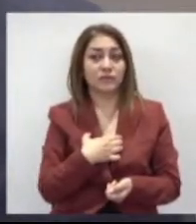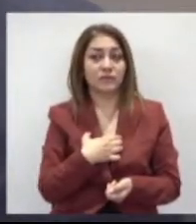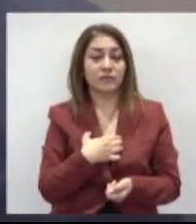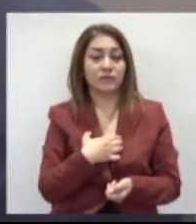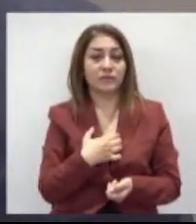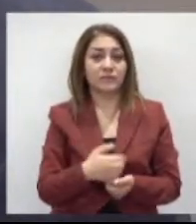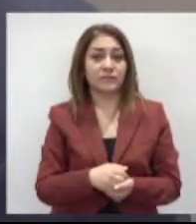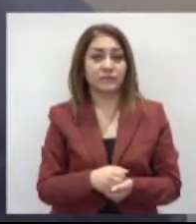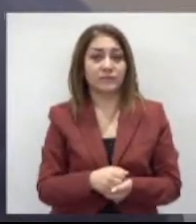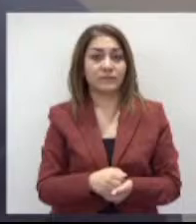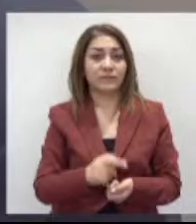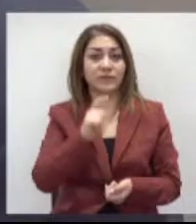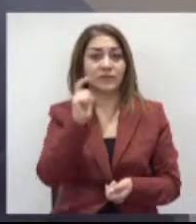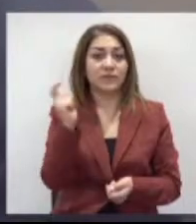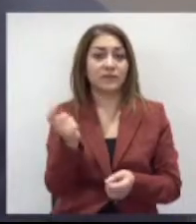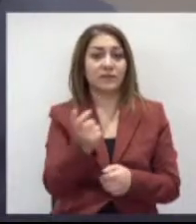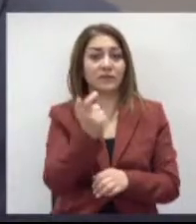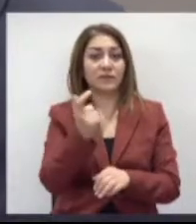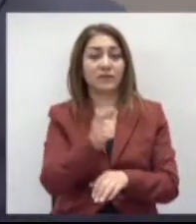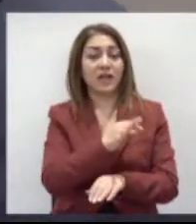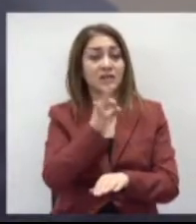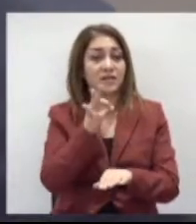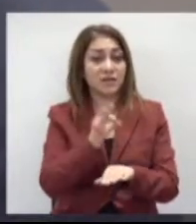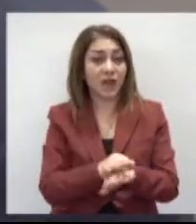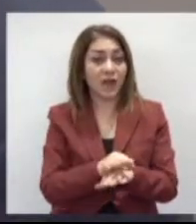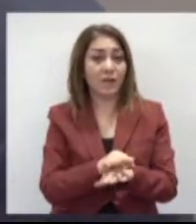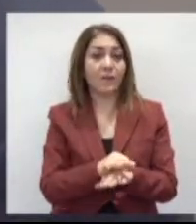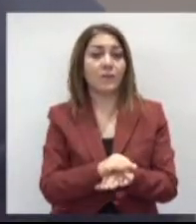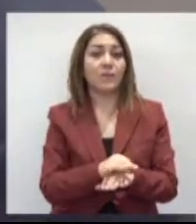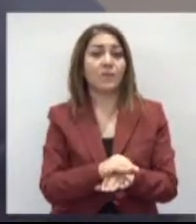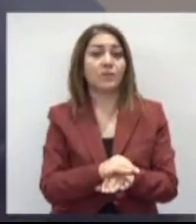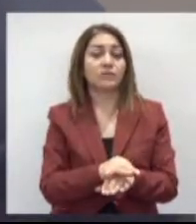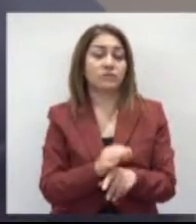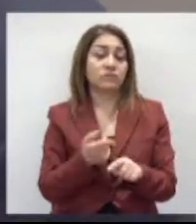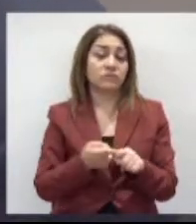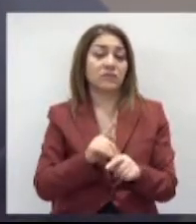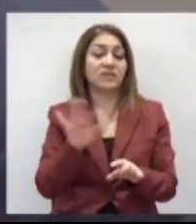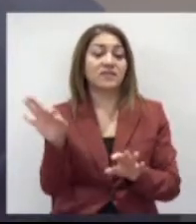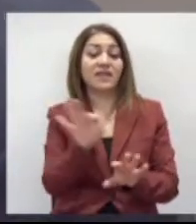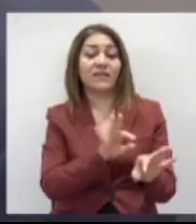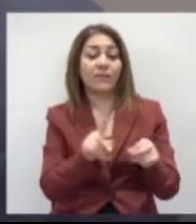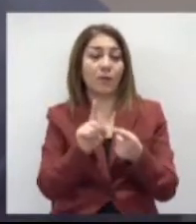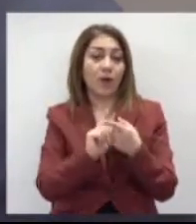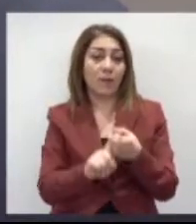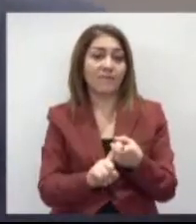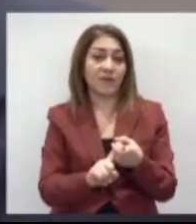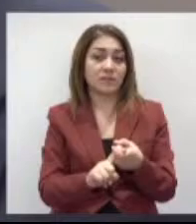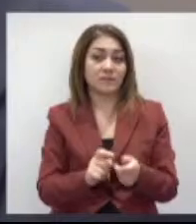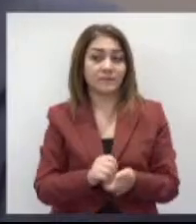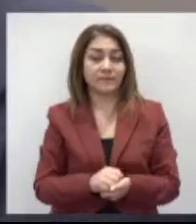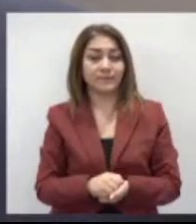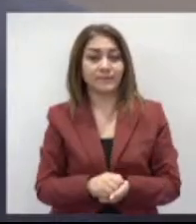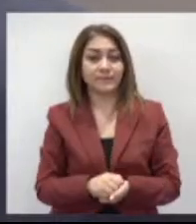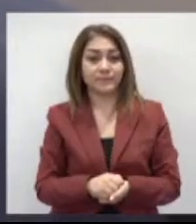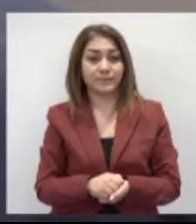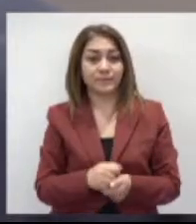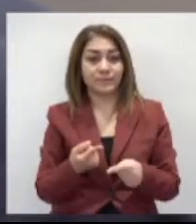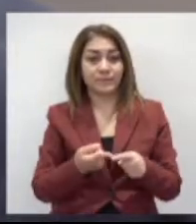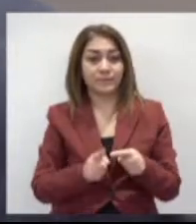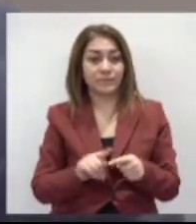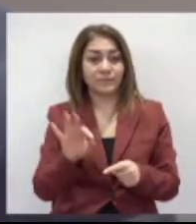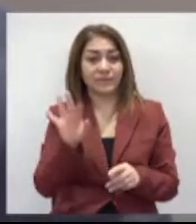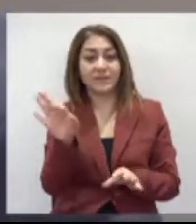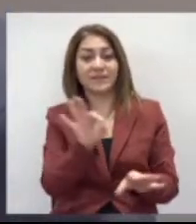անկախության երաշխիքներից մեկը դա հենց ձևավորման հետ կապված անկախությունն է։ Եվ դրա համար մենք